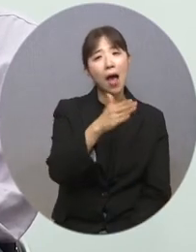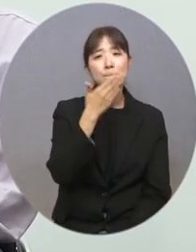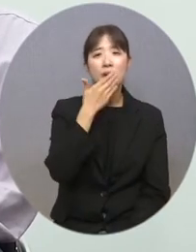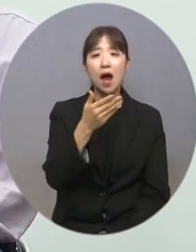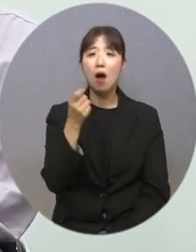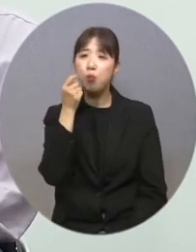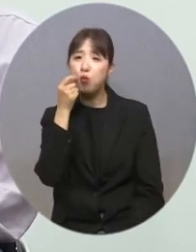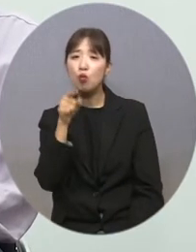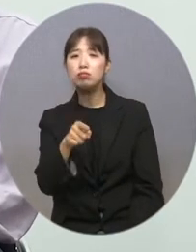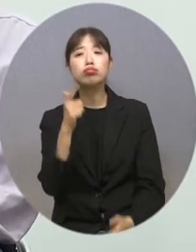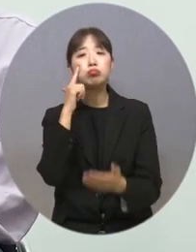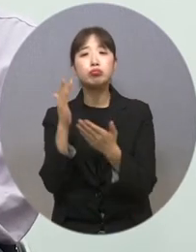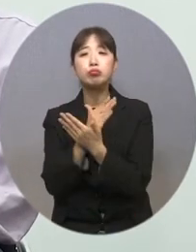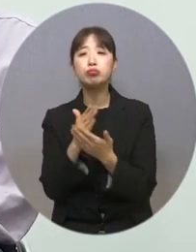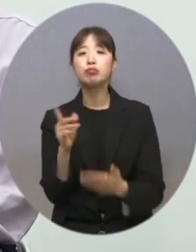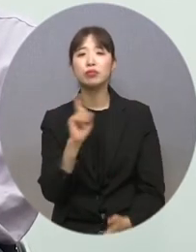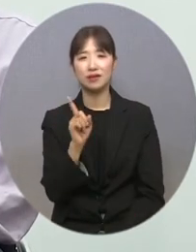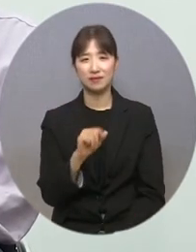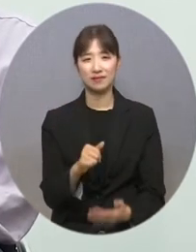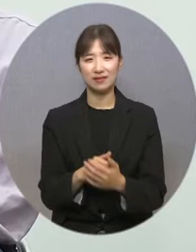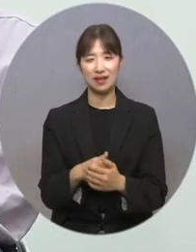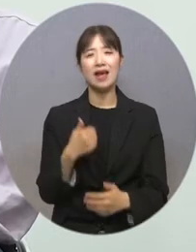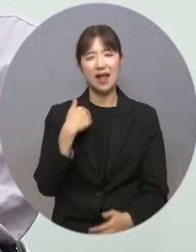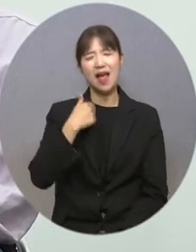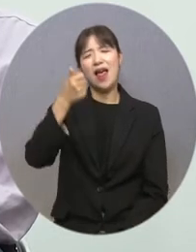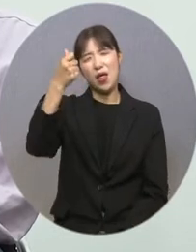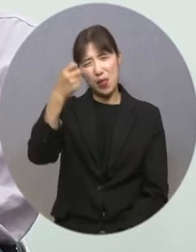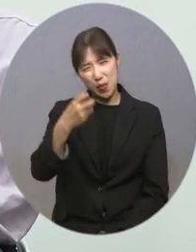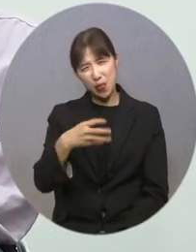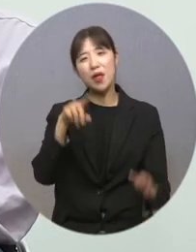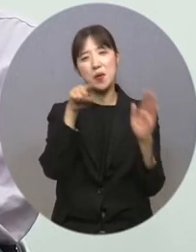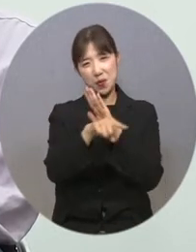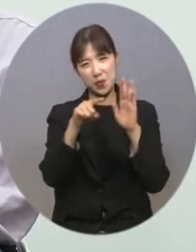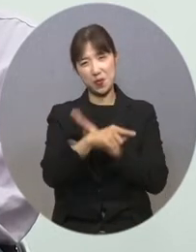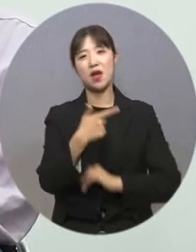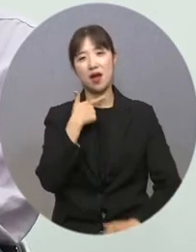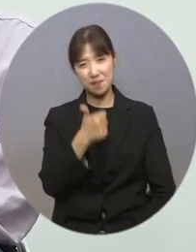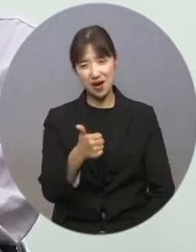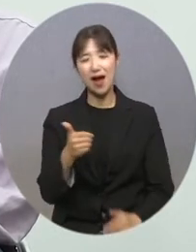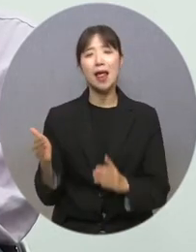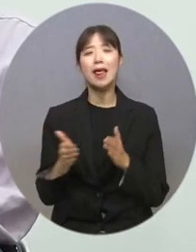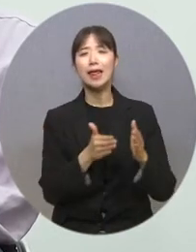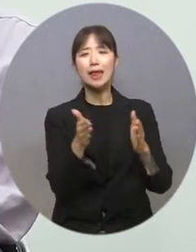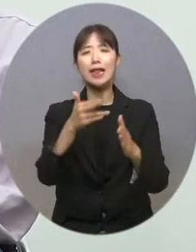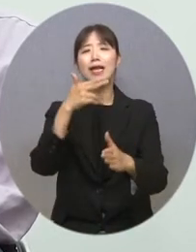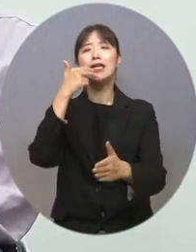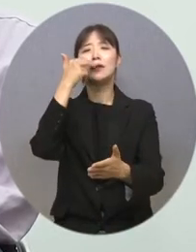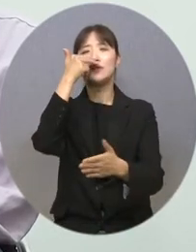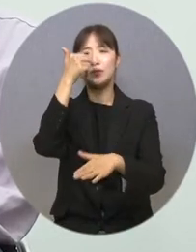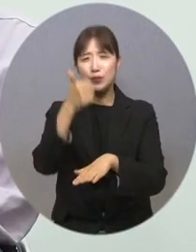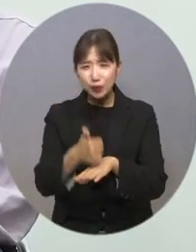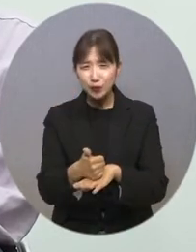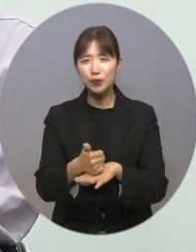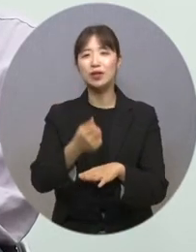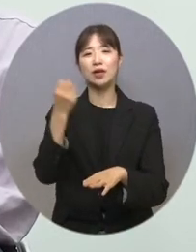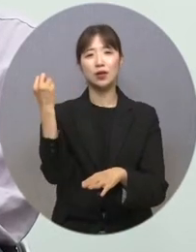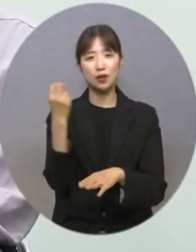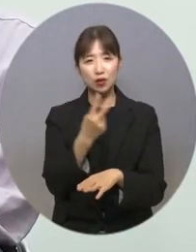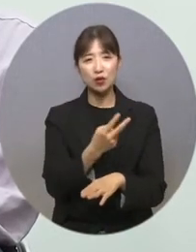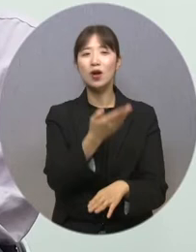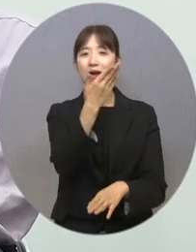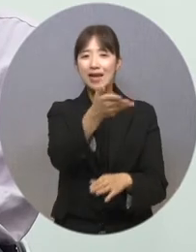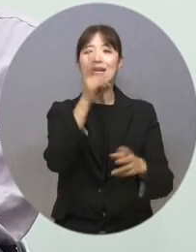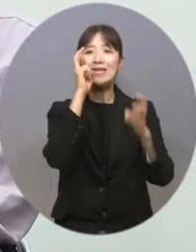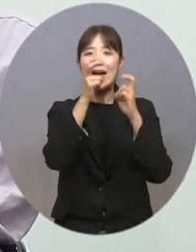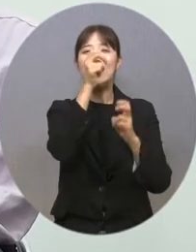돼요 가서 많이 가봤다 내리고 이제 가는 길을 알면 음 그래 가는 길 교유 분 거의 해